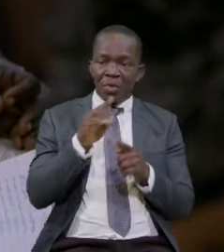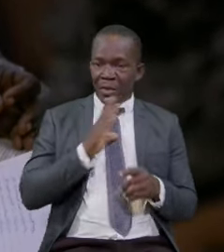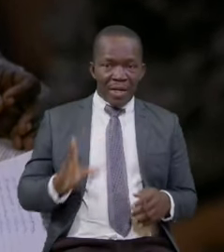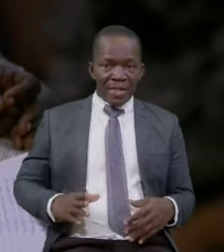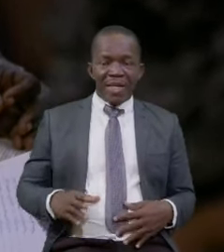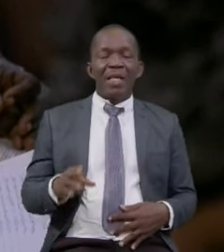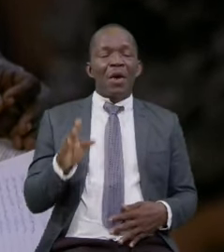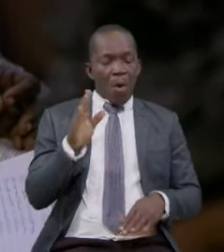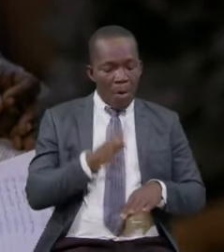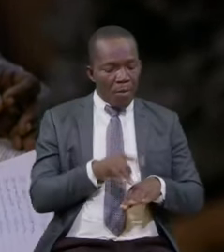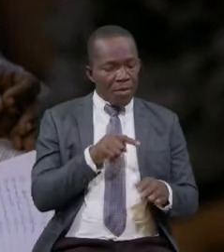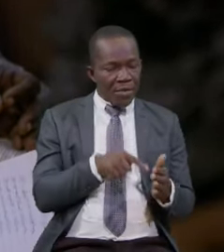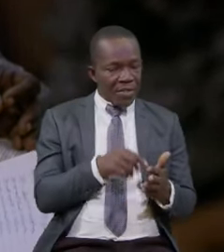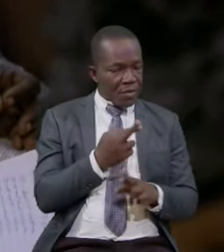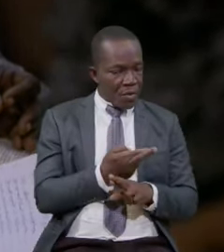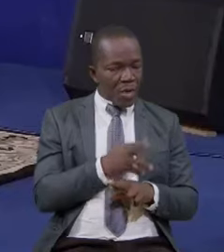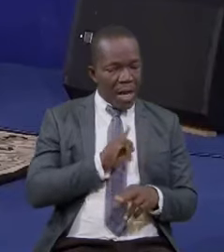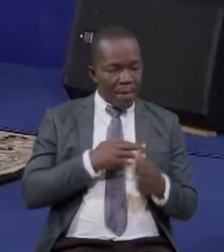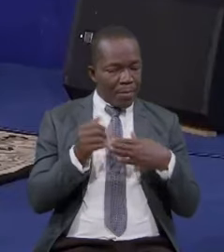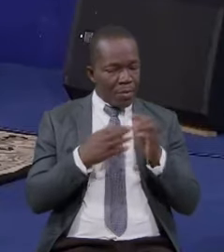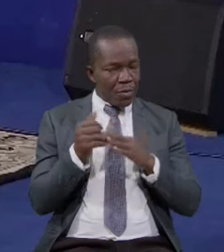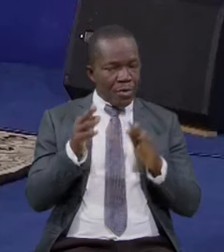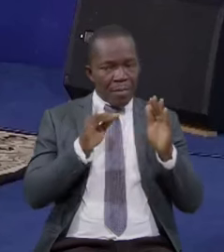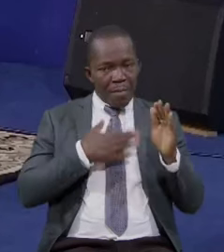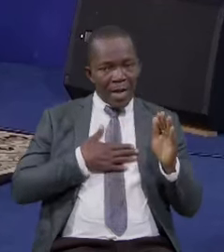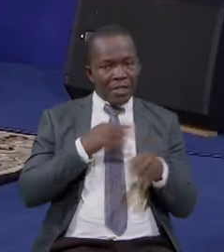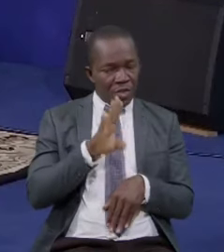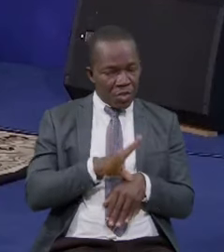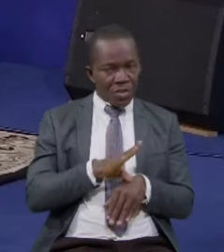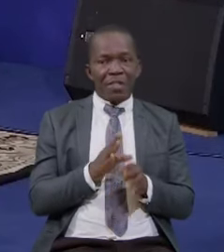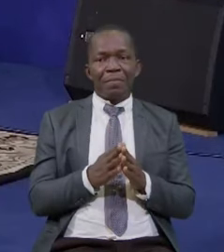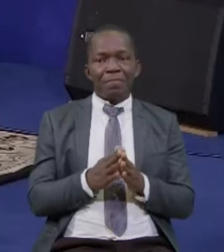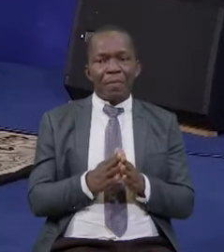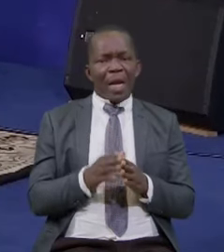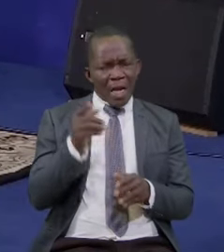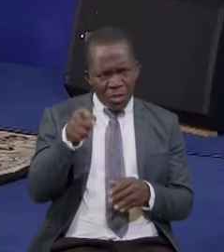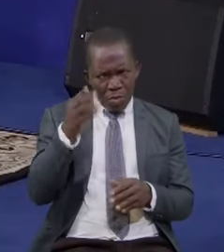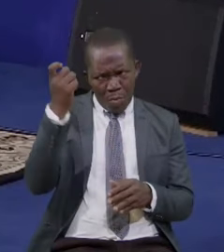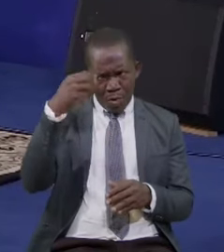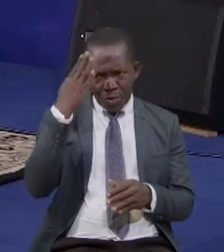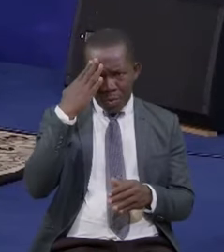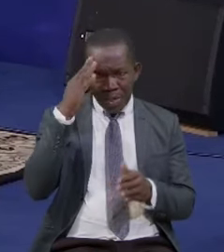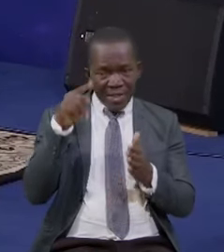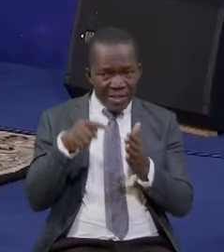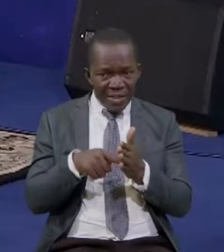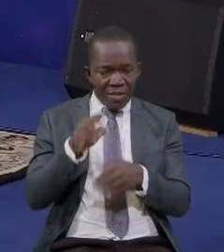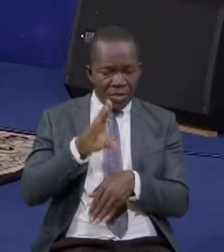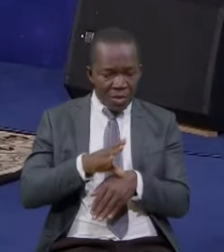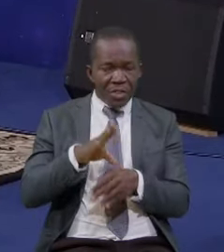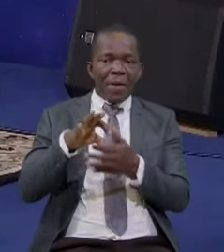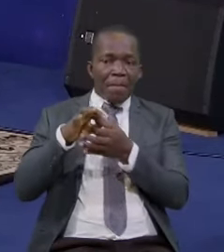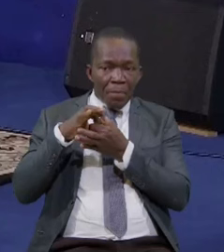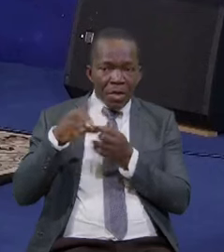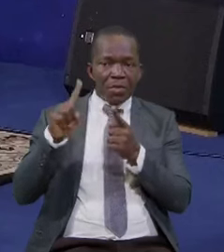rock et quand tu es dans la grâce tu comprends que c'est son église et nous gérons ça de façon